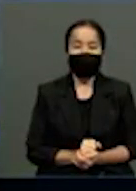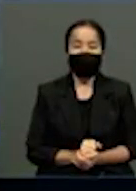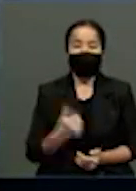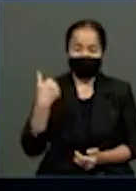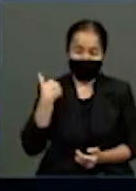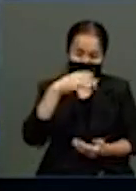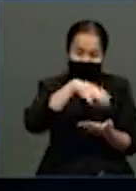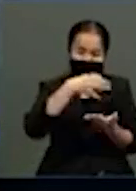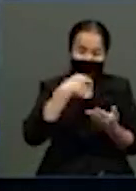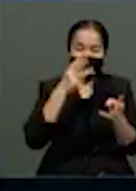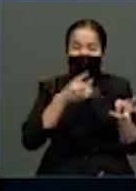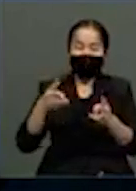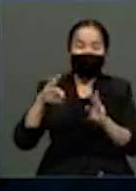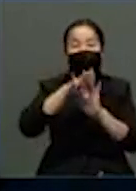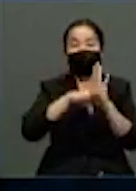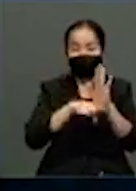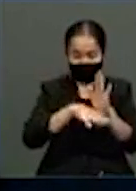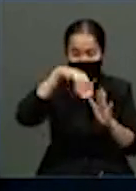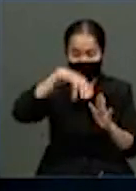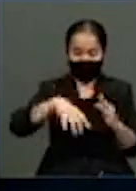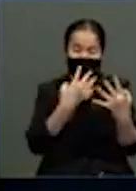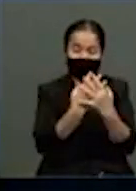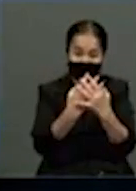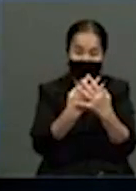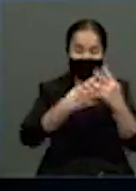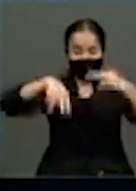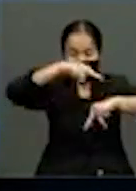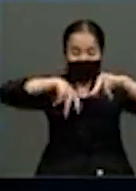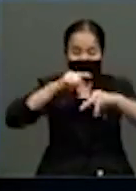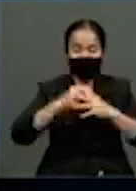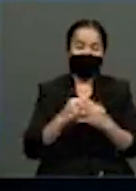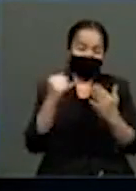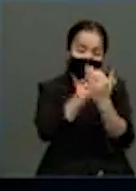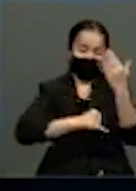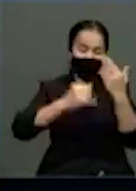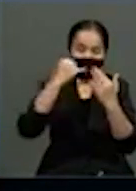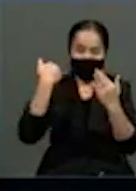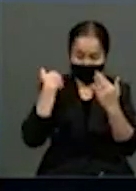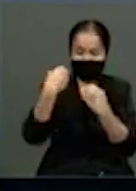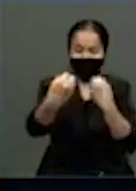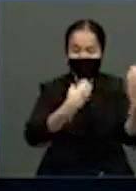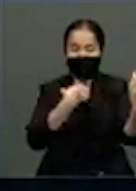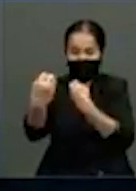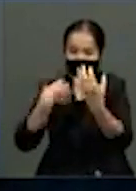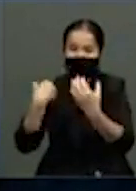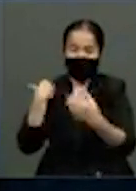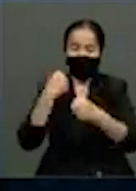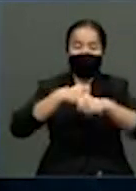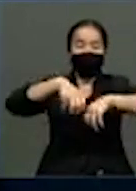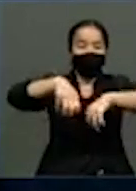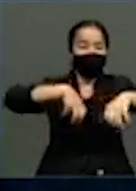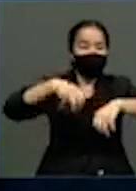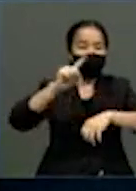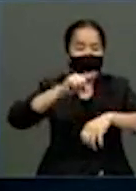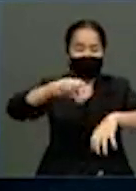ายงานถึงมาตรการภายในเรือนจำณตอนนี้นะครับทางจังหวัดก็ได้แจ้งว่าได้มีการจัดพื้นที่